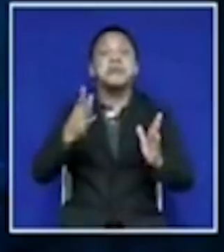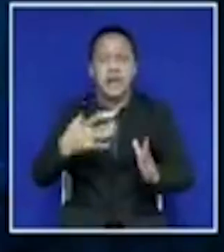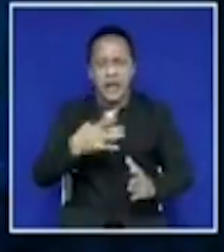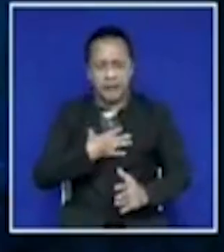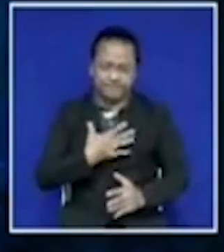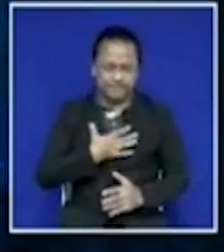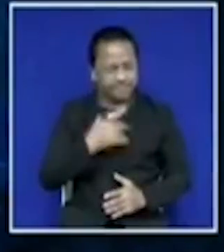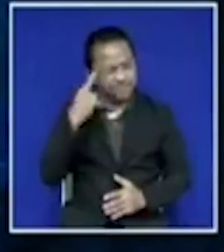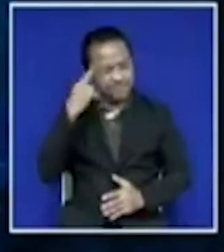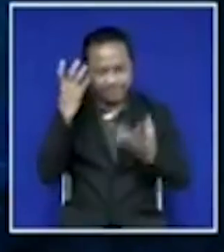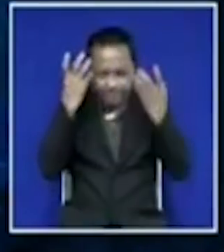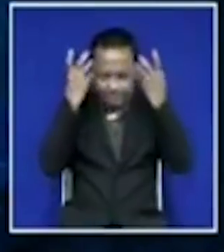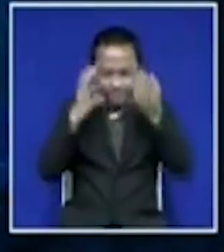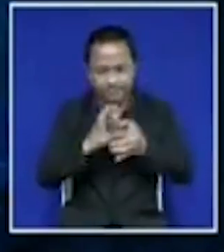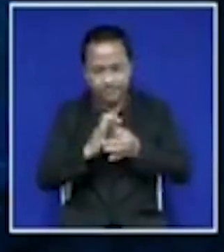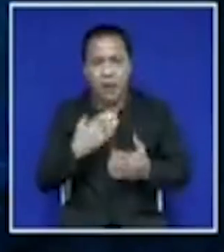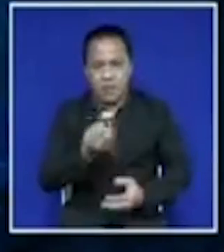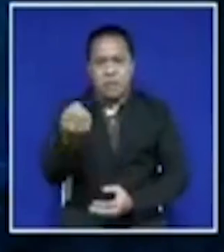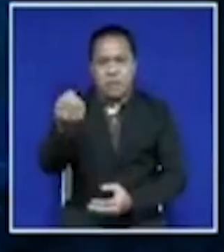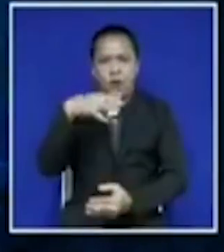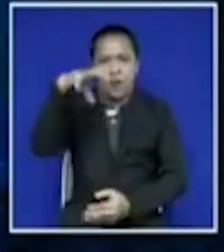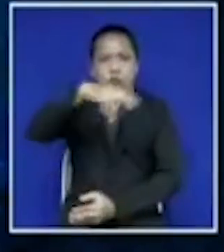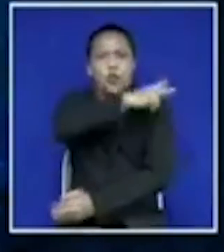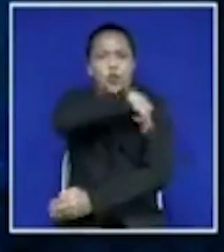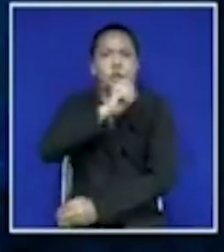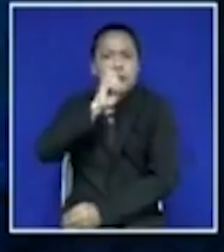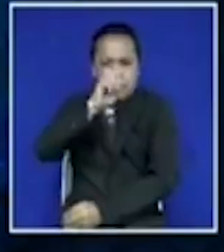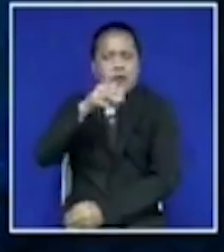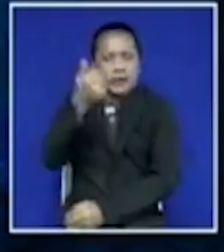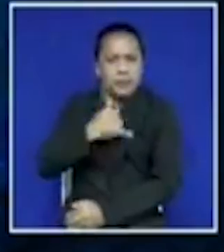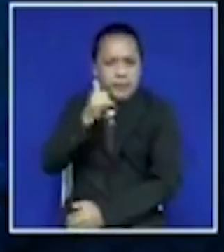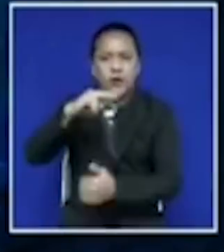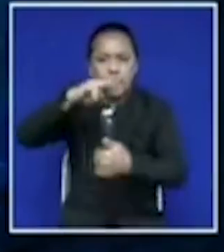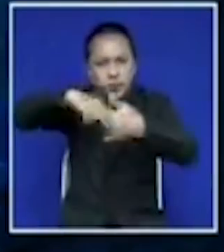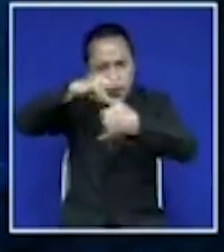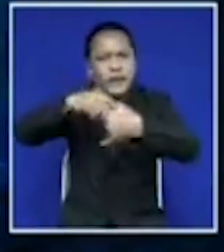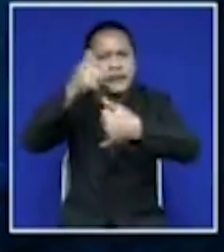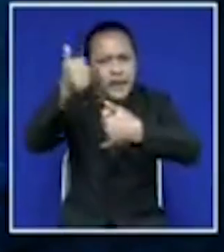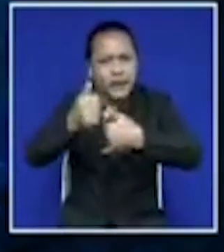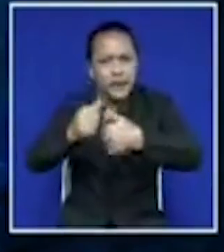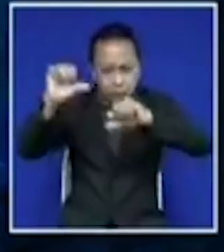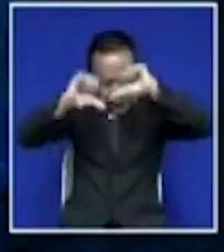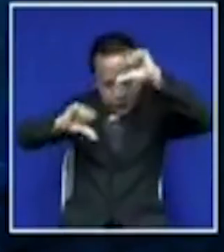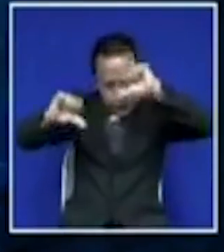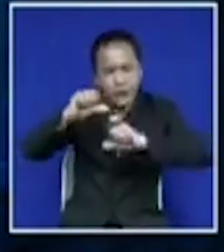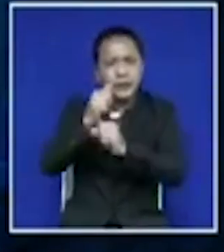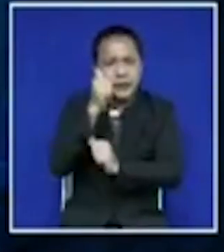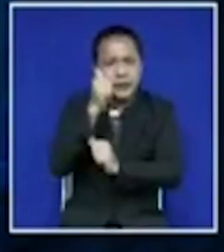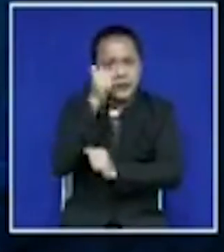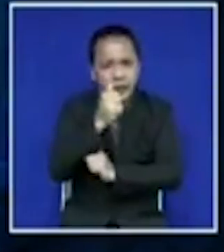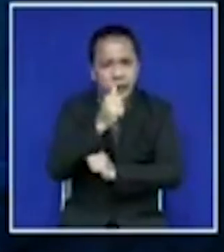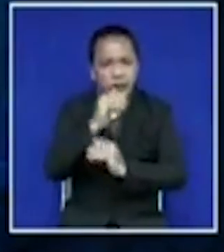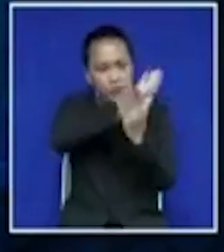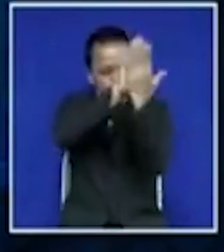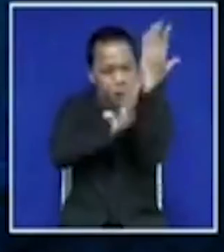านอยากจะเข้าไปตรวจบอกเลยครับโรงพยาบาลทุกแห่งตอนนี้เรามีแลบที่เราจะตรวจได้ทั่วคร